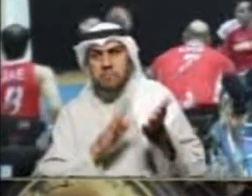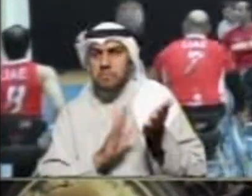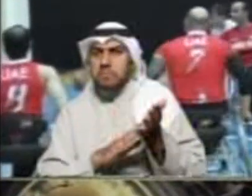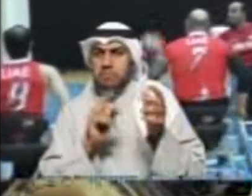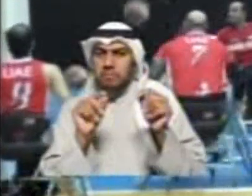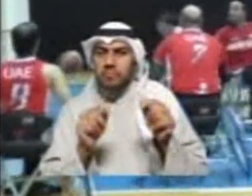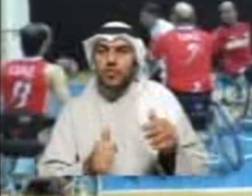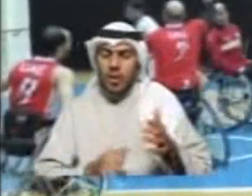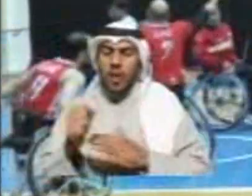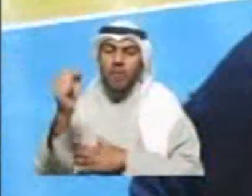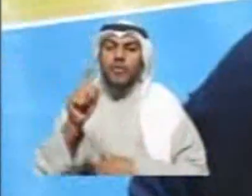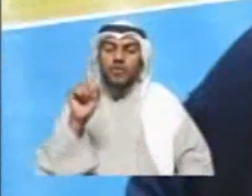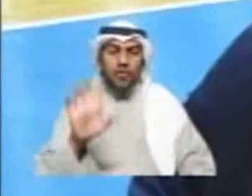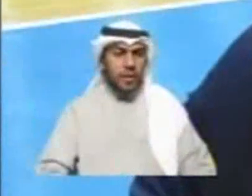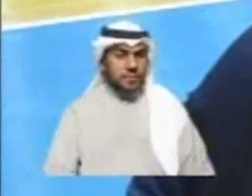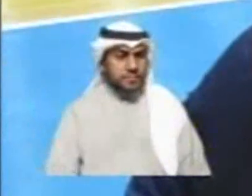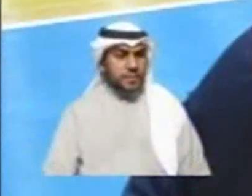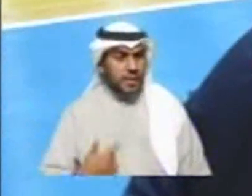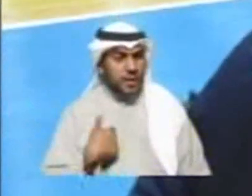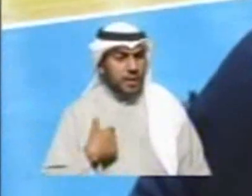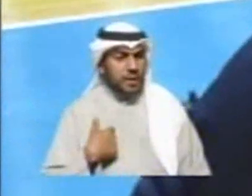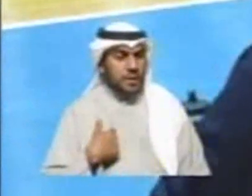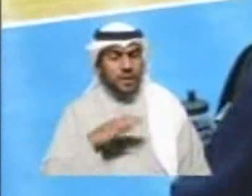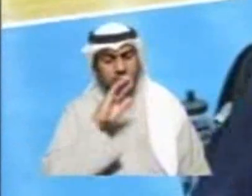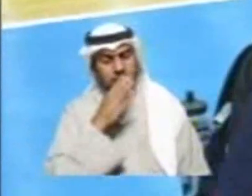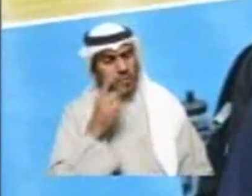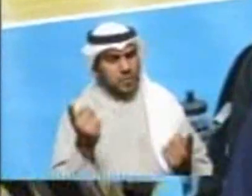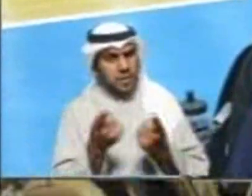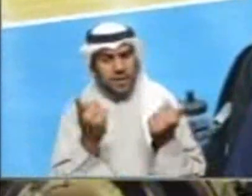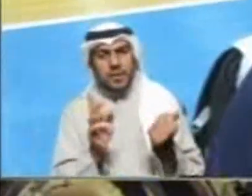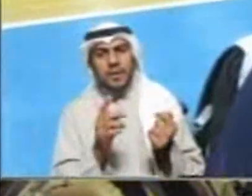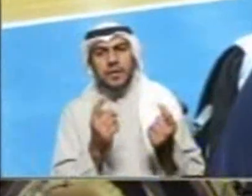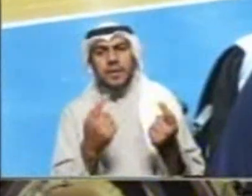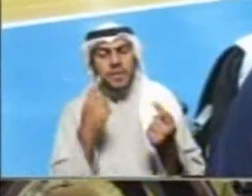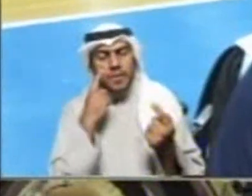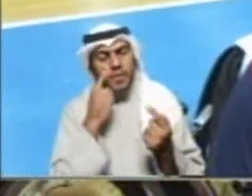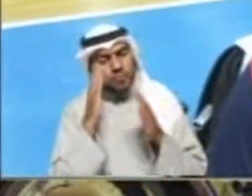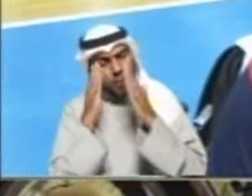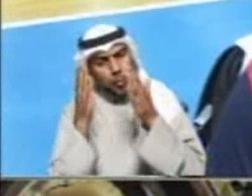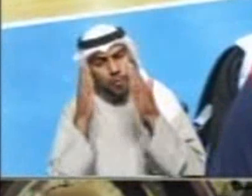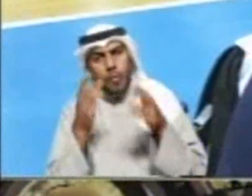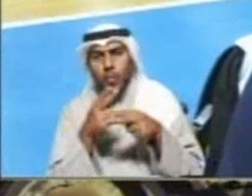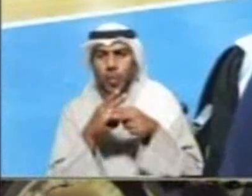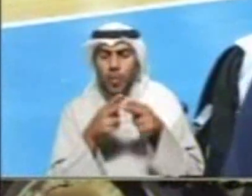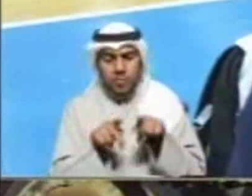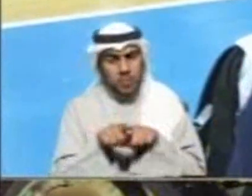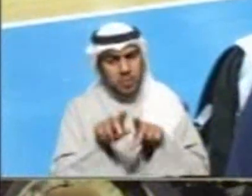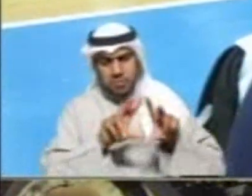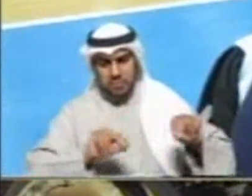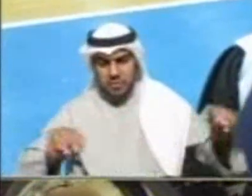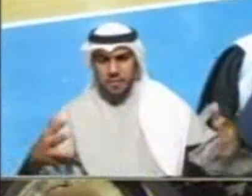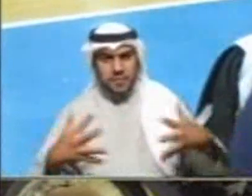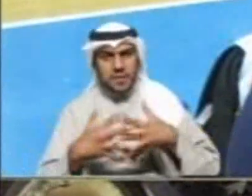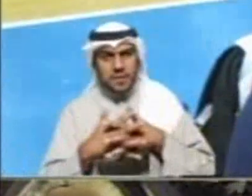شاء الله ناخذ البطولة إن شاء الله بإذن الله. احنا فريقنا الحمد لله راضين عن مستوانا، والفريق الكويتي مبروك لهم، وفي النهاية كلنا إخوان، يعني